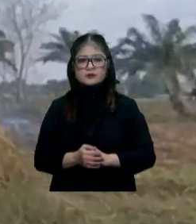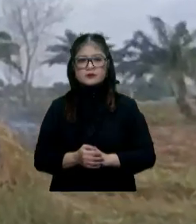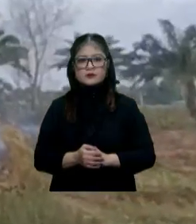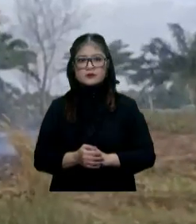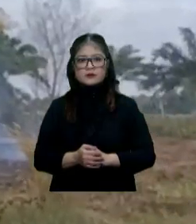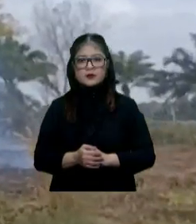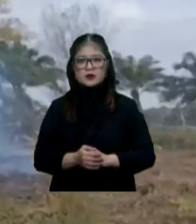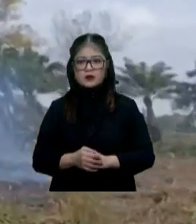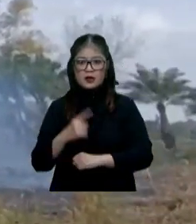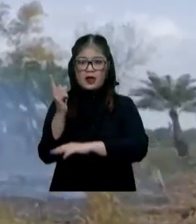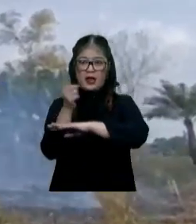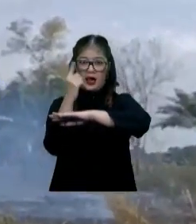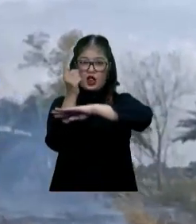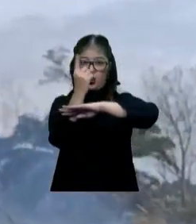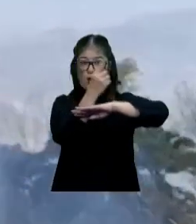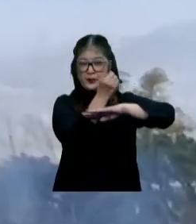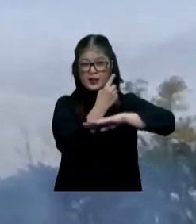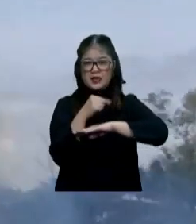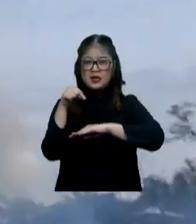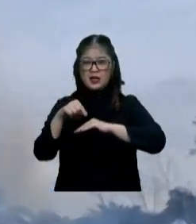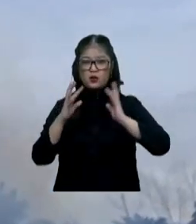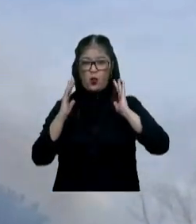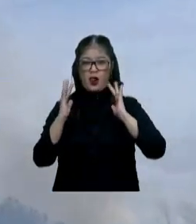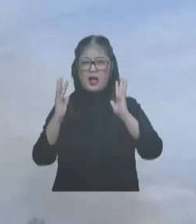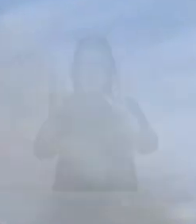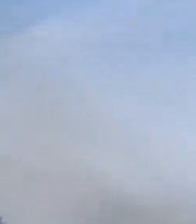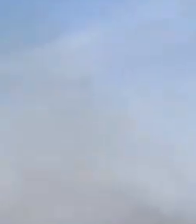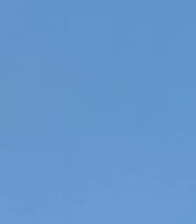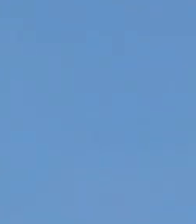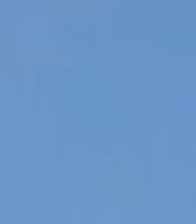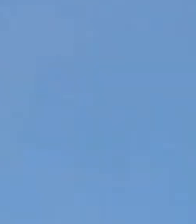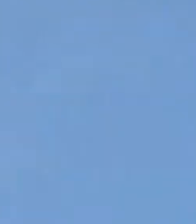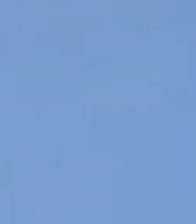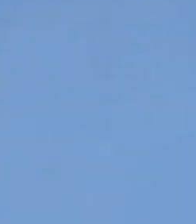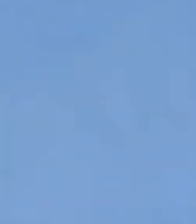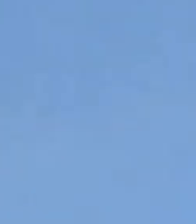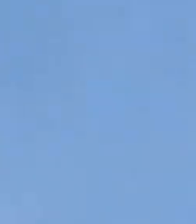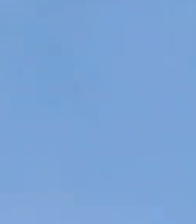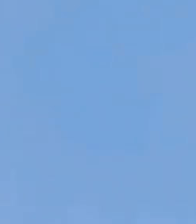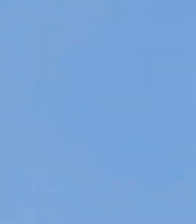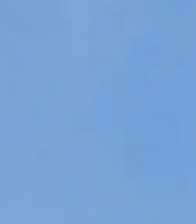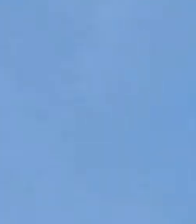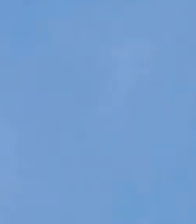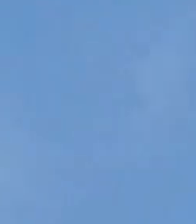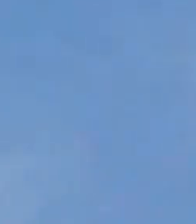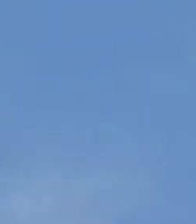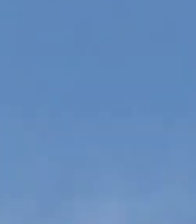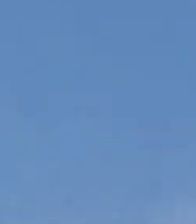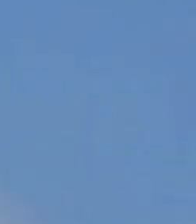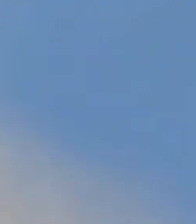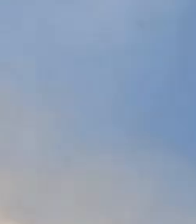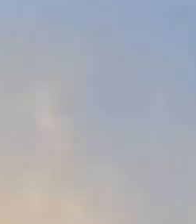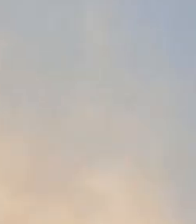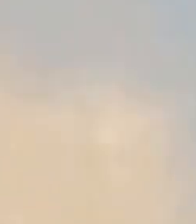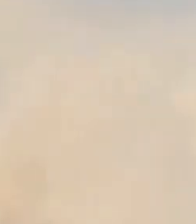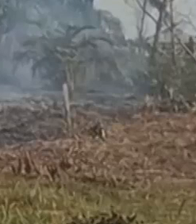Helikopter diterjunkan untuk memadamkan kebakaran lahan yang terjadi di Kecamatan Mentawa Baru, Ketapang, Sampit, Kalimantan Tengah. Kebakaran lahan